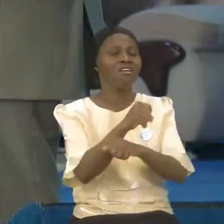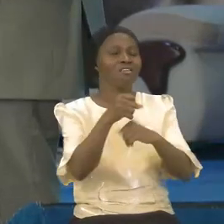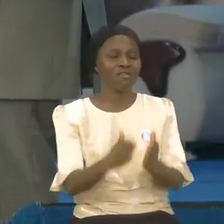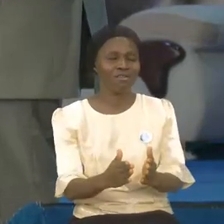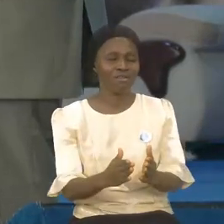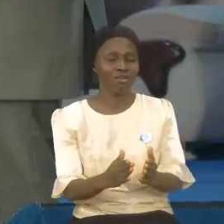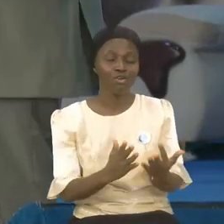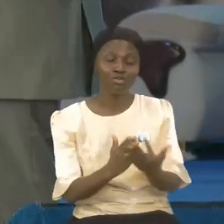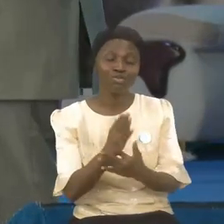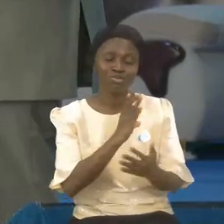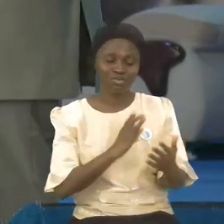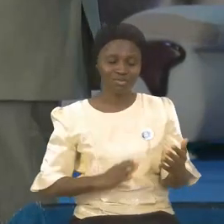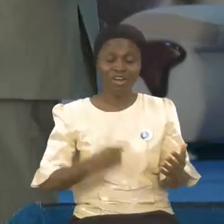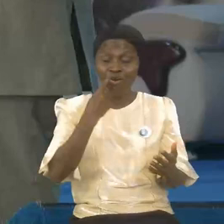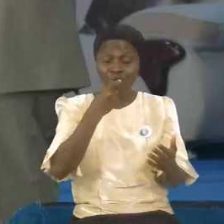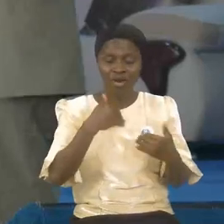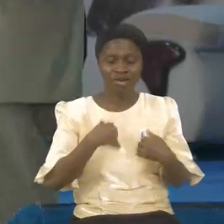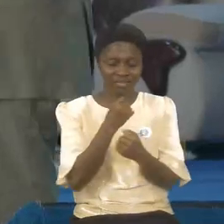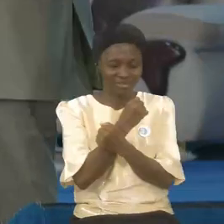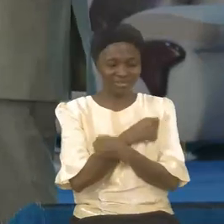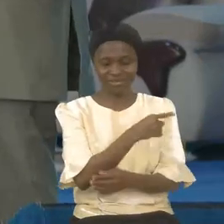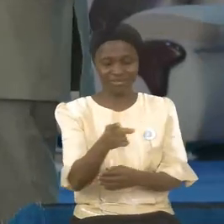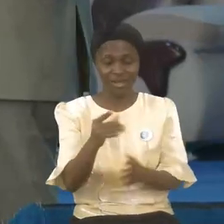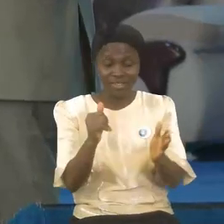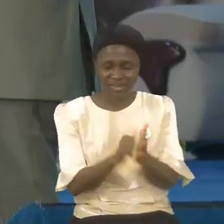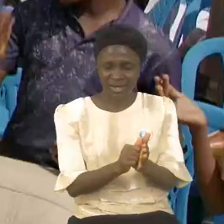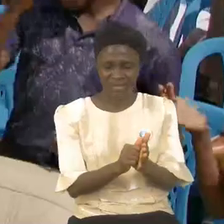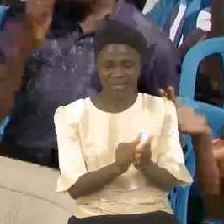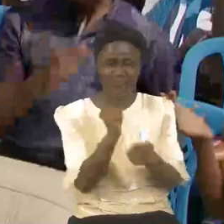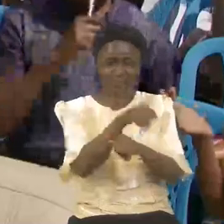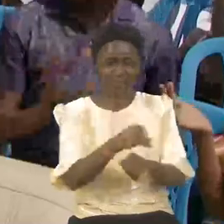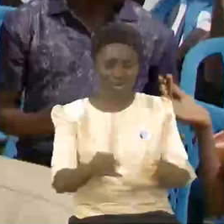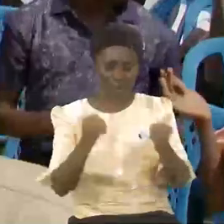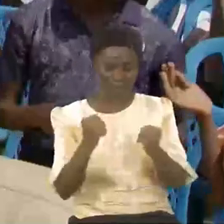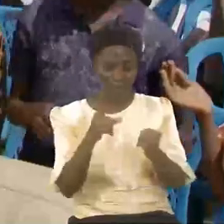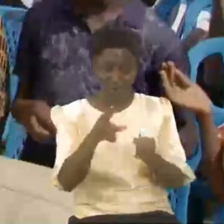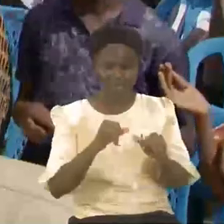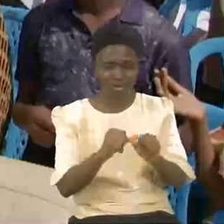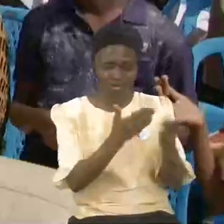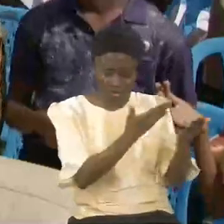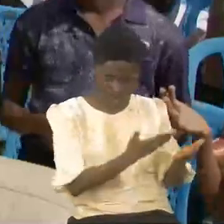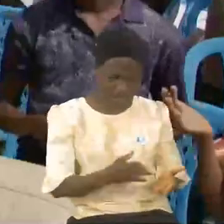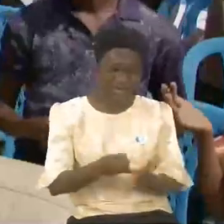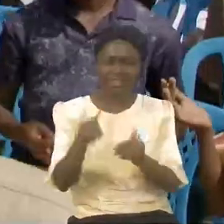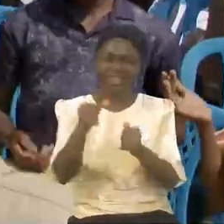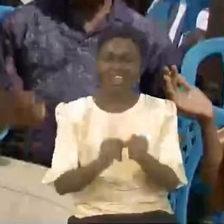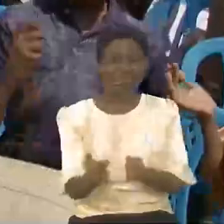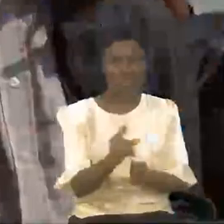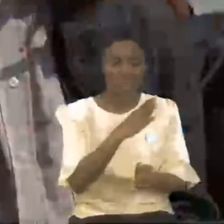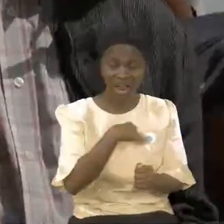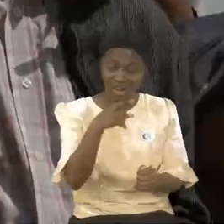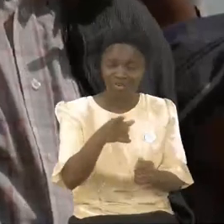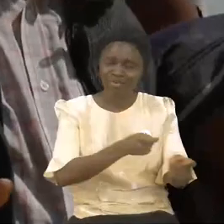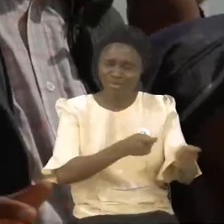implique que vainqueur alors j'ai pris que la puissance concurrente continue de se manifester partout régner